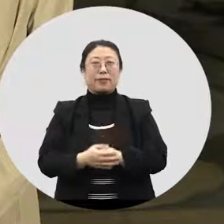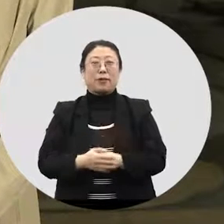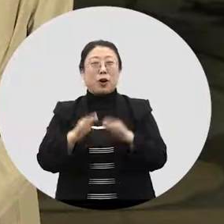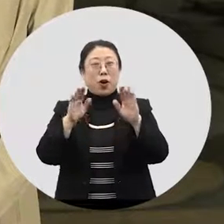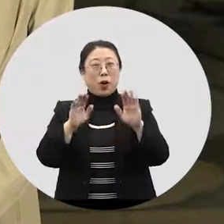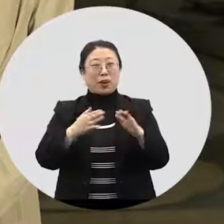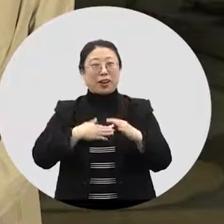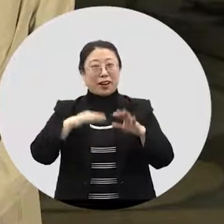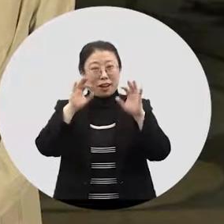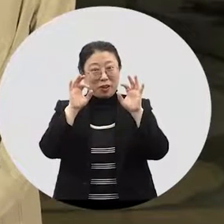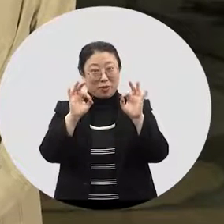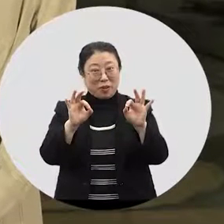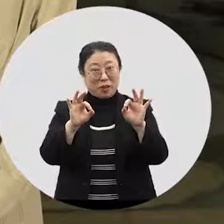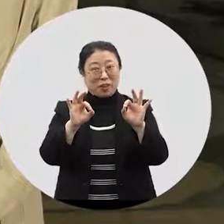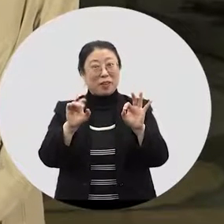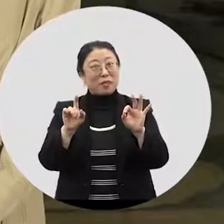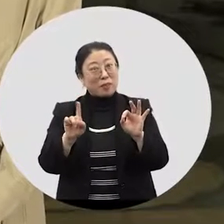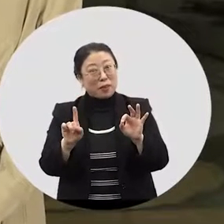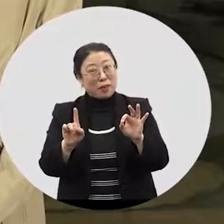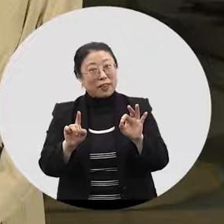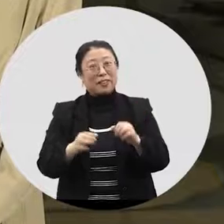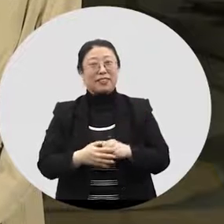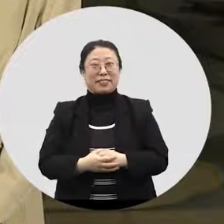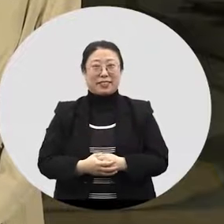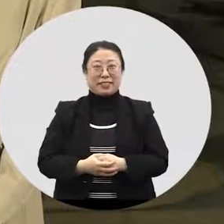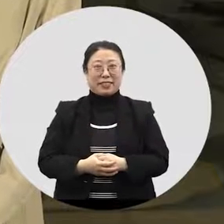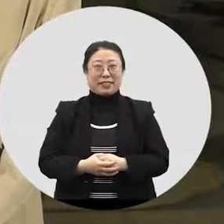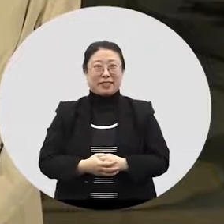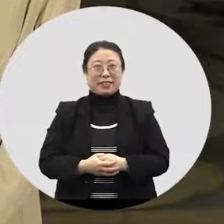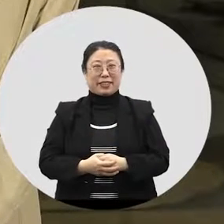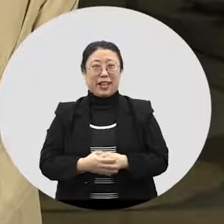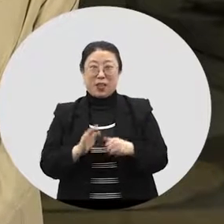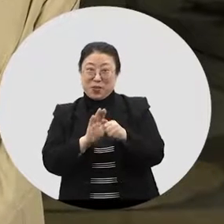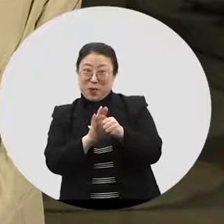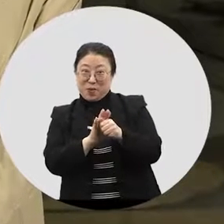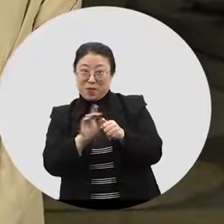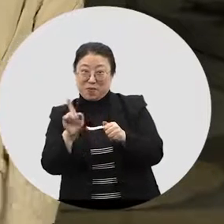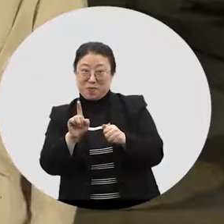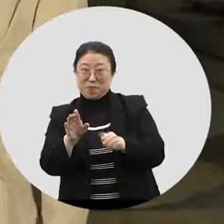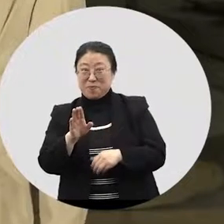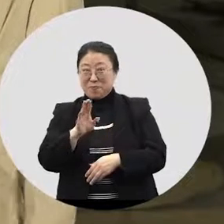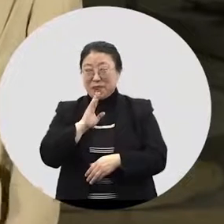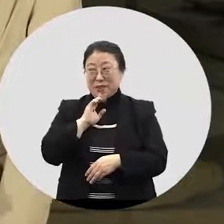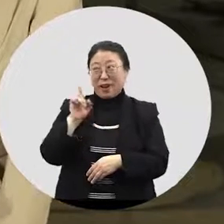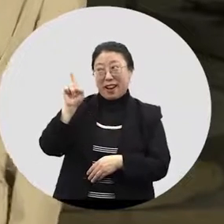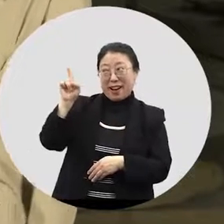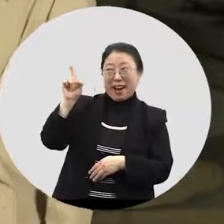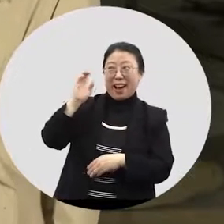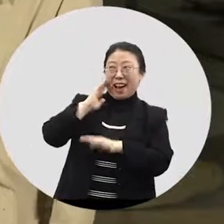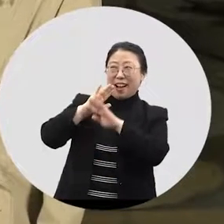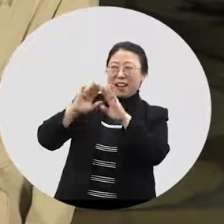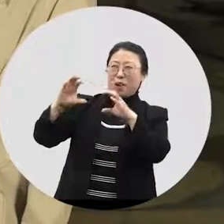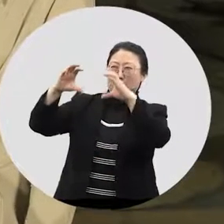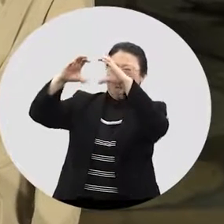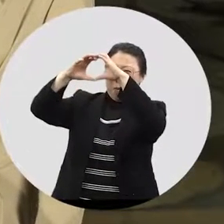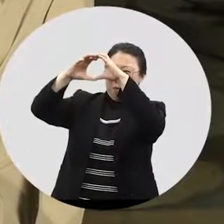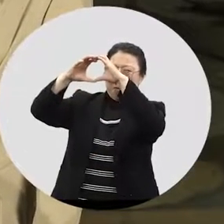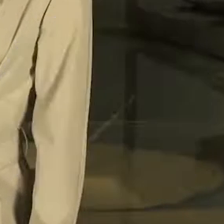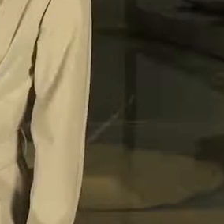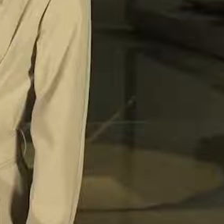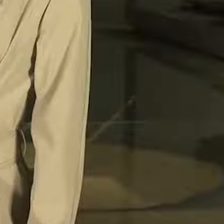그렇다면 오늘 알아볼 명절은 무엇일까요 힌트는 바로 저 하늘에 뜬